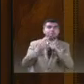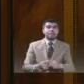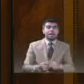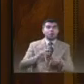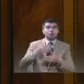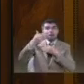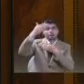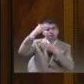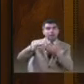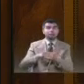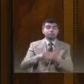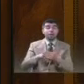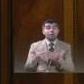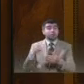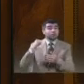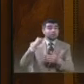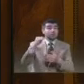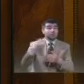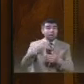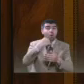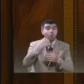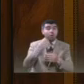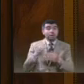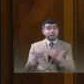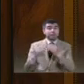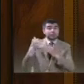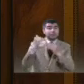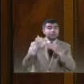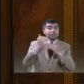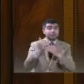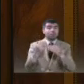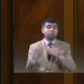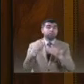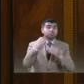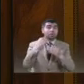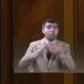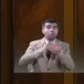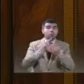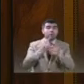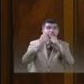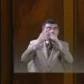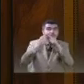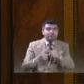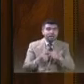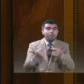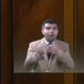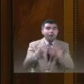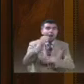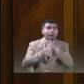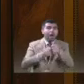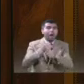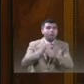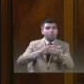تعرف المديونية ارتفاعا في السنوات التي تسجل عجزا في الميزانية وتتناقص في السنوات التي يتراجع فيها